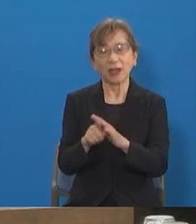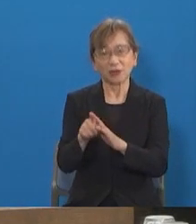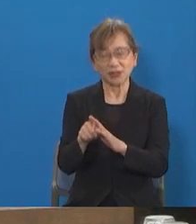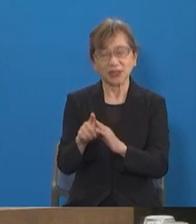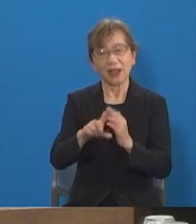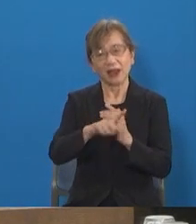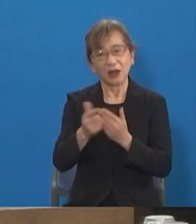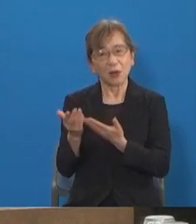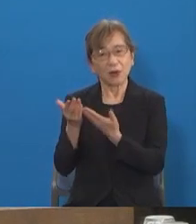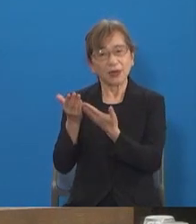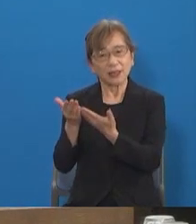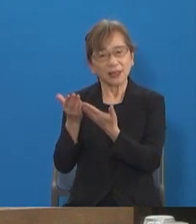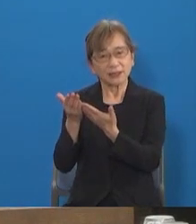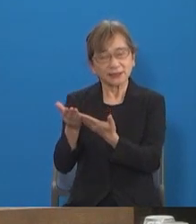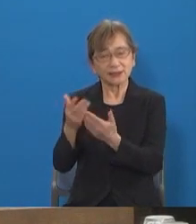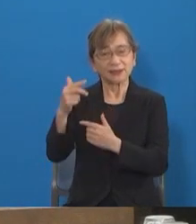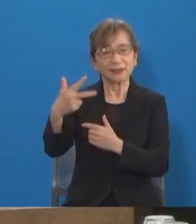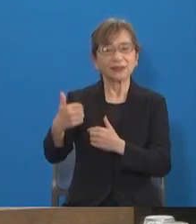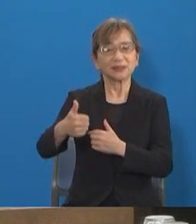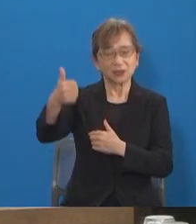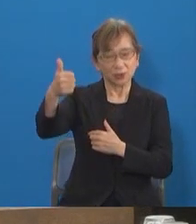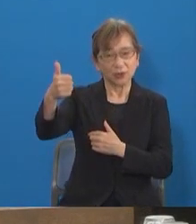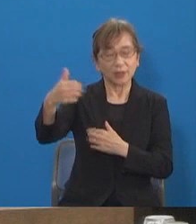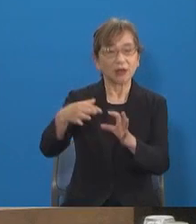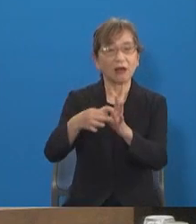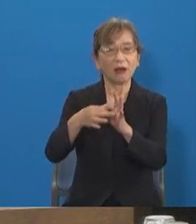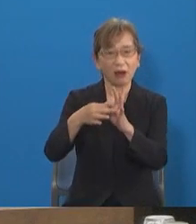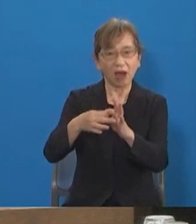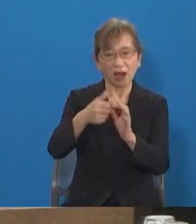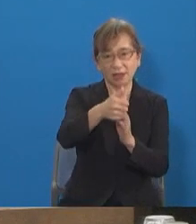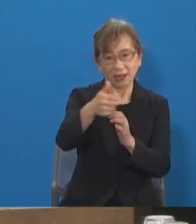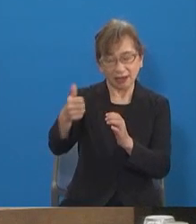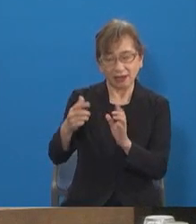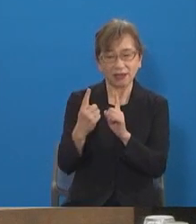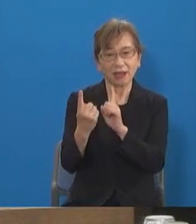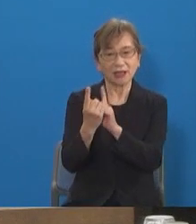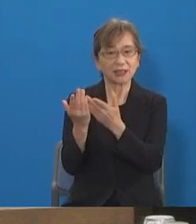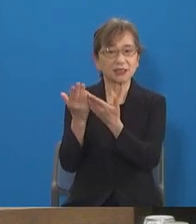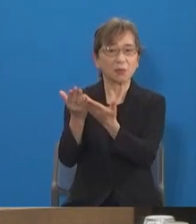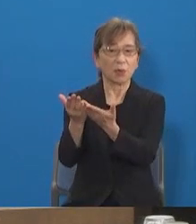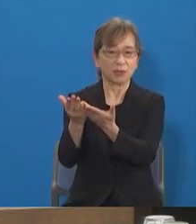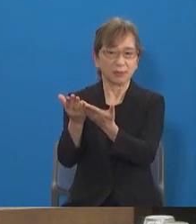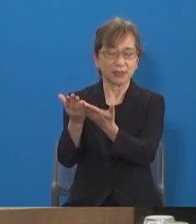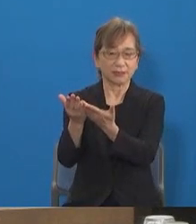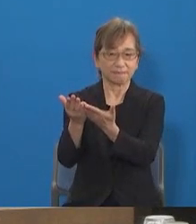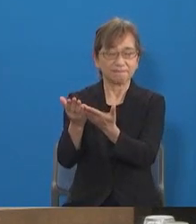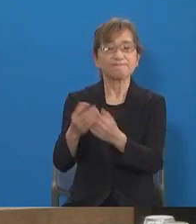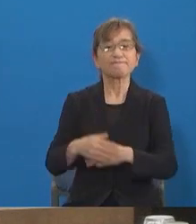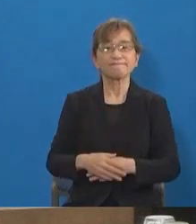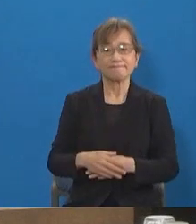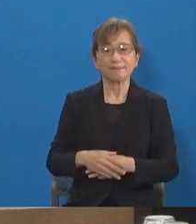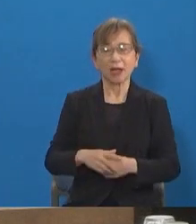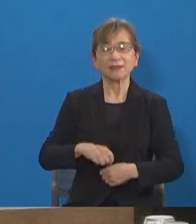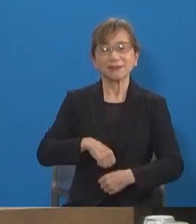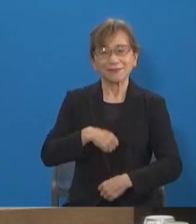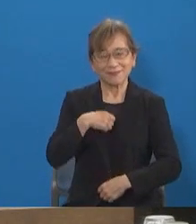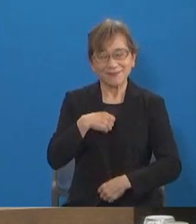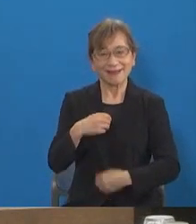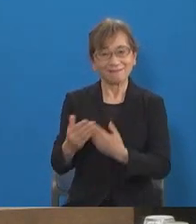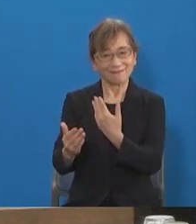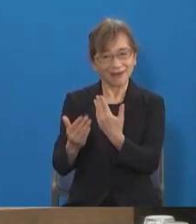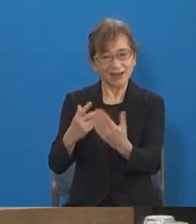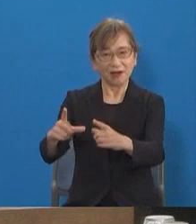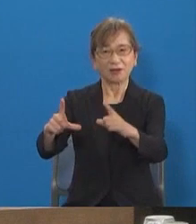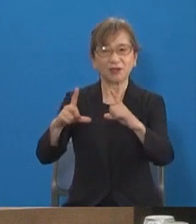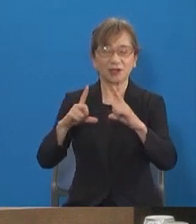般について市長並びに関係理事者に対し質問をいたします。何卒誠実かつ明快なご